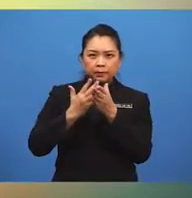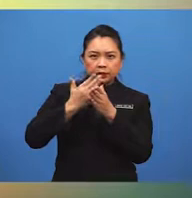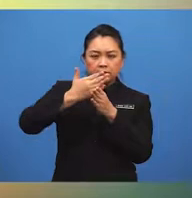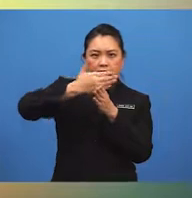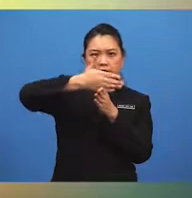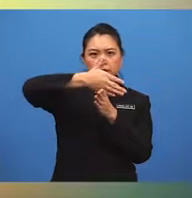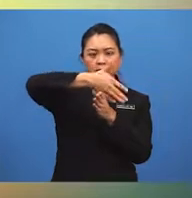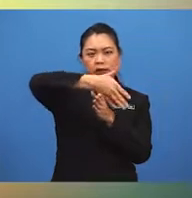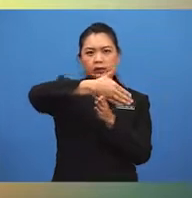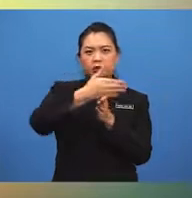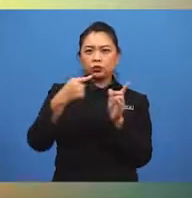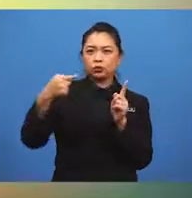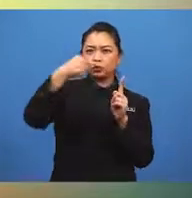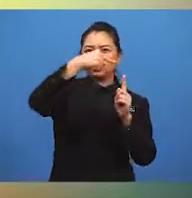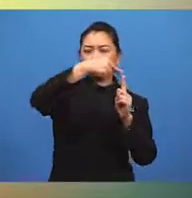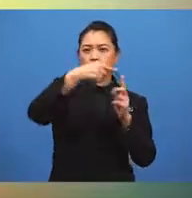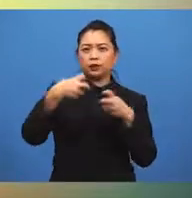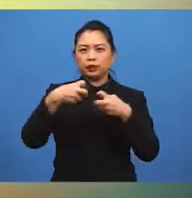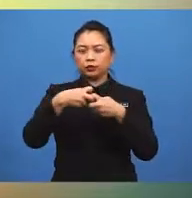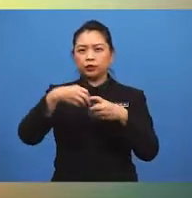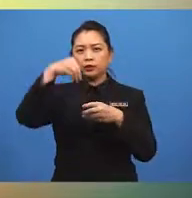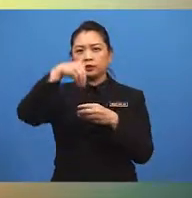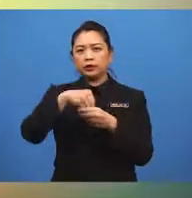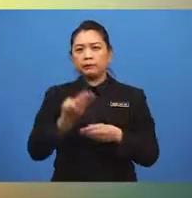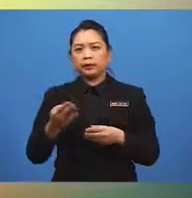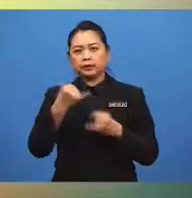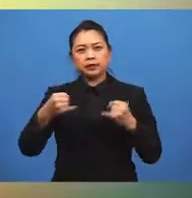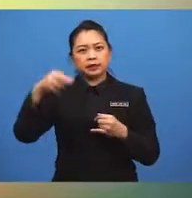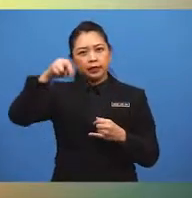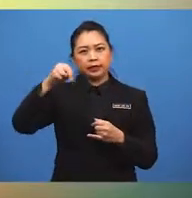simpang menuju ke elektron dalam bahan jenis N.